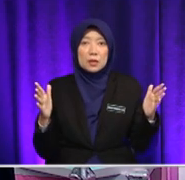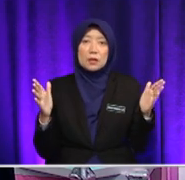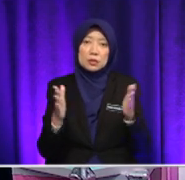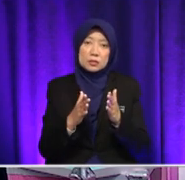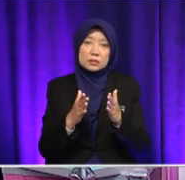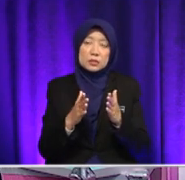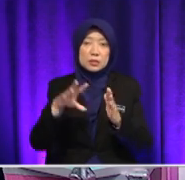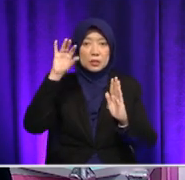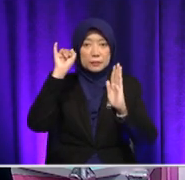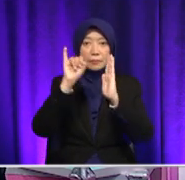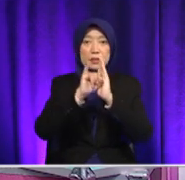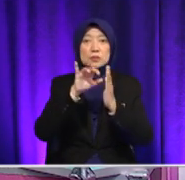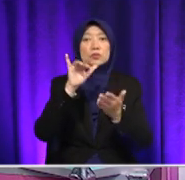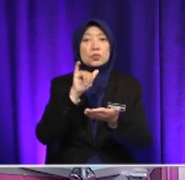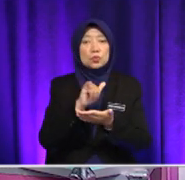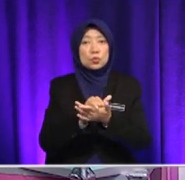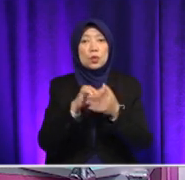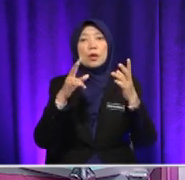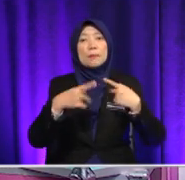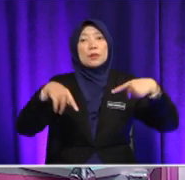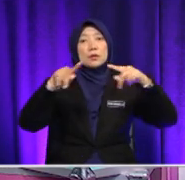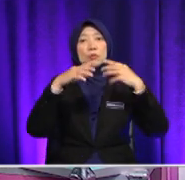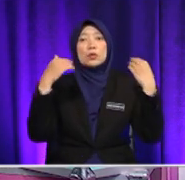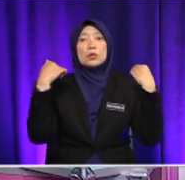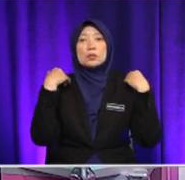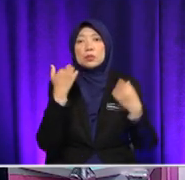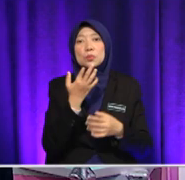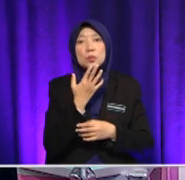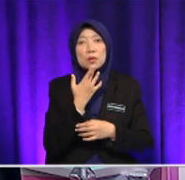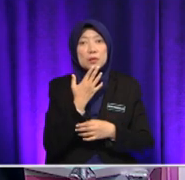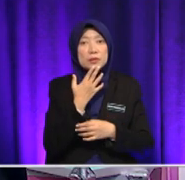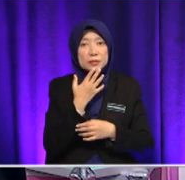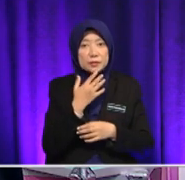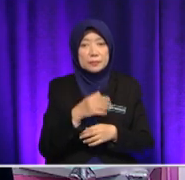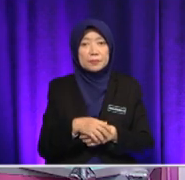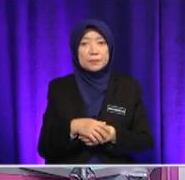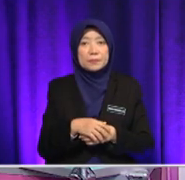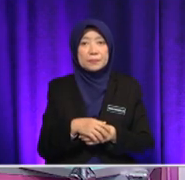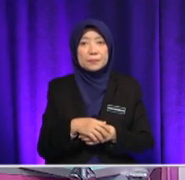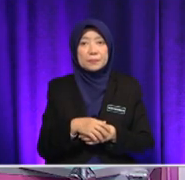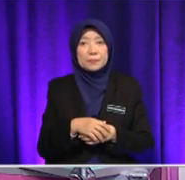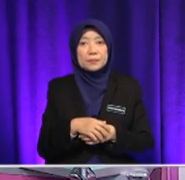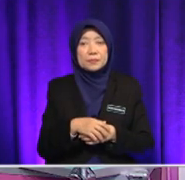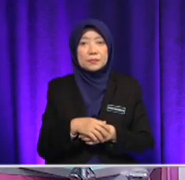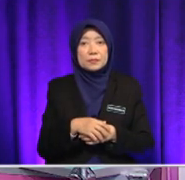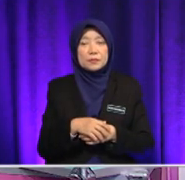tuh Ee image tersebut ya kemudian perlu ada warna ini warnanya kena warna